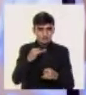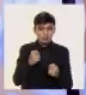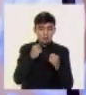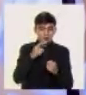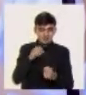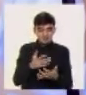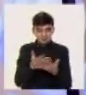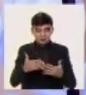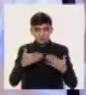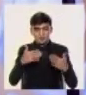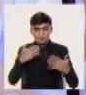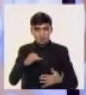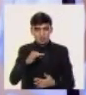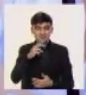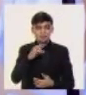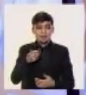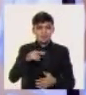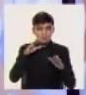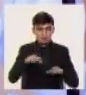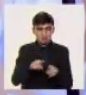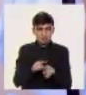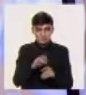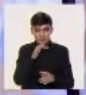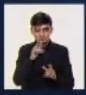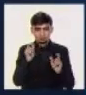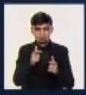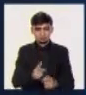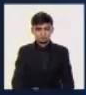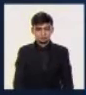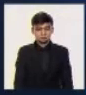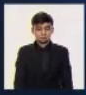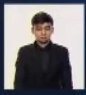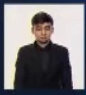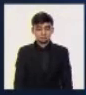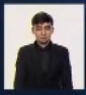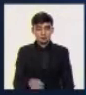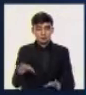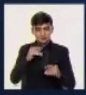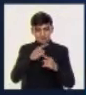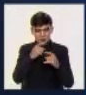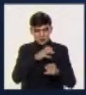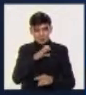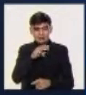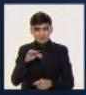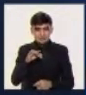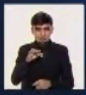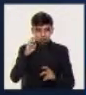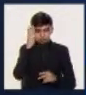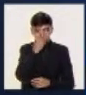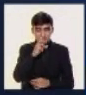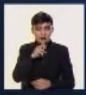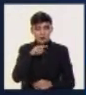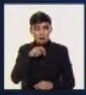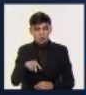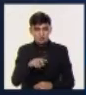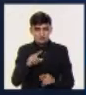объекты. Король Испании Филипп VI отправился на карантин. Как сообщают местные СМИ, король принял решение уйти на